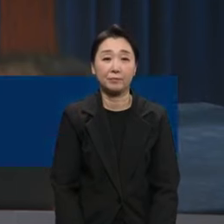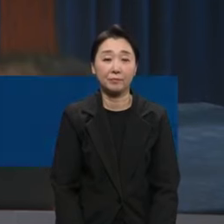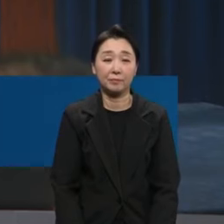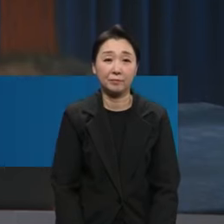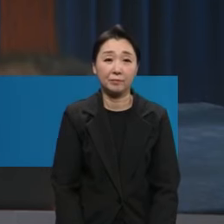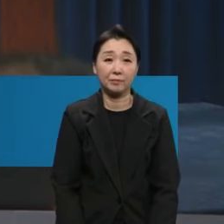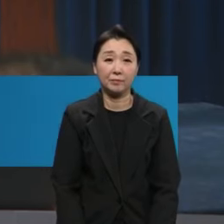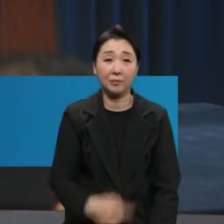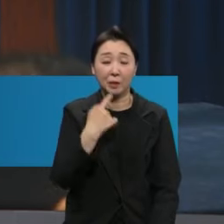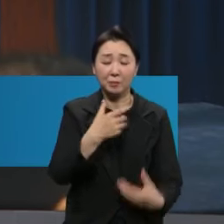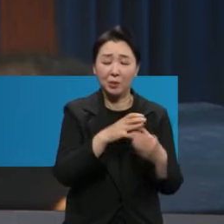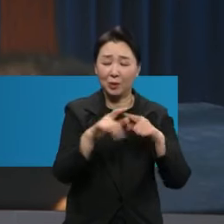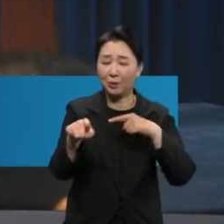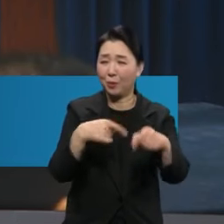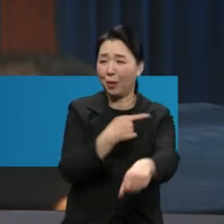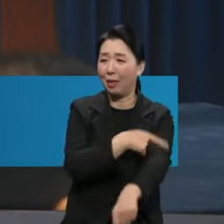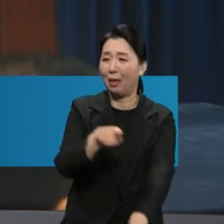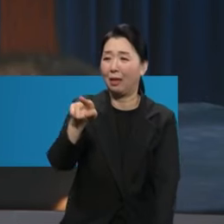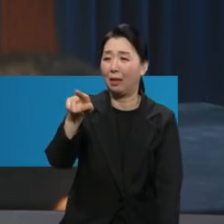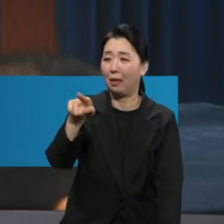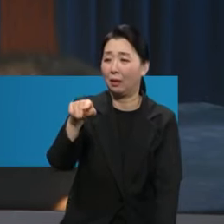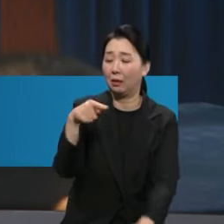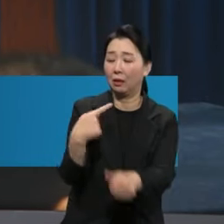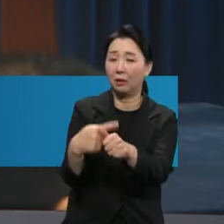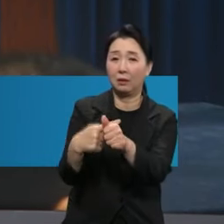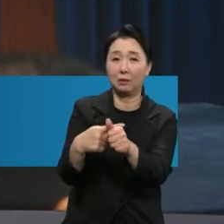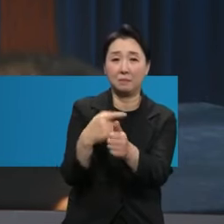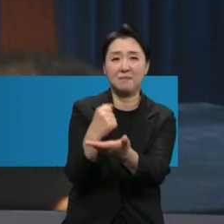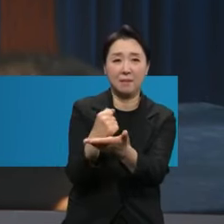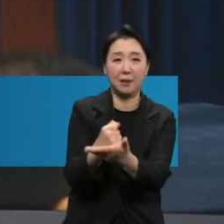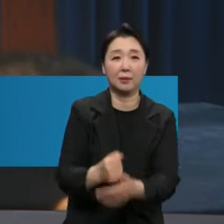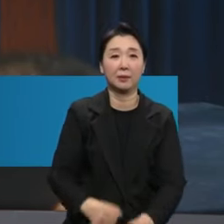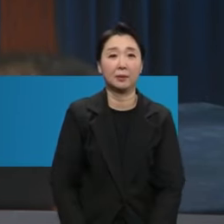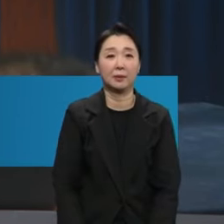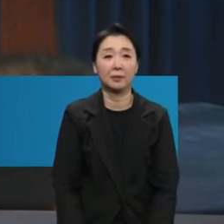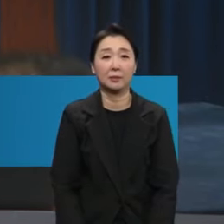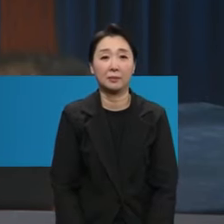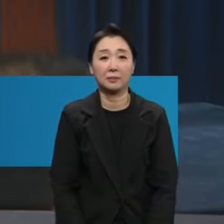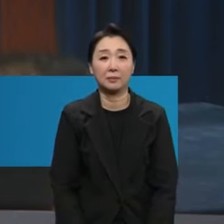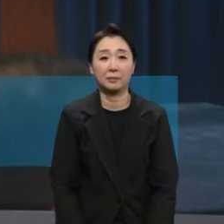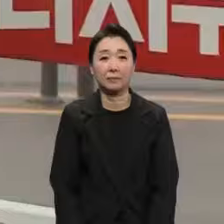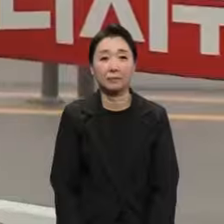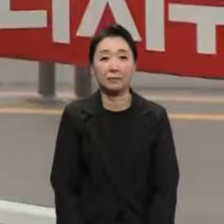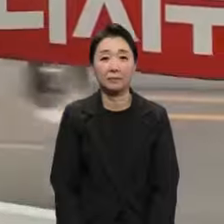통치 능력이 없다면서 더 강하게 공격하고 나섰습니다. 하예빈 기자입니다.